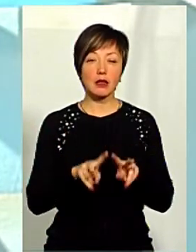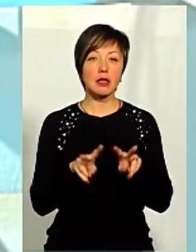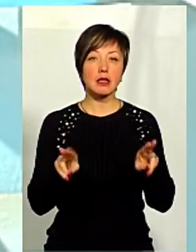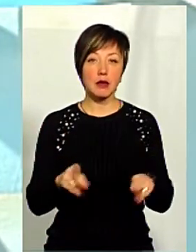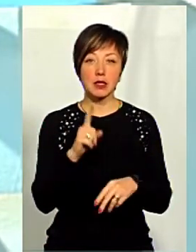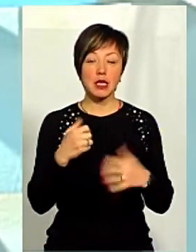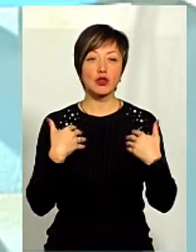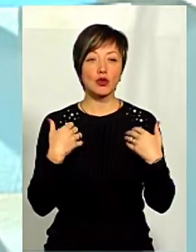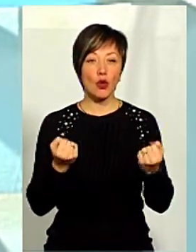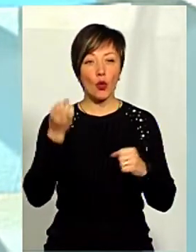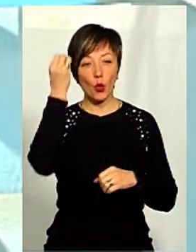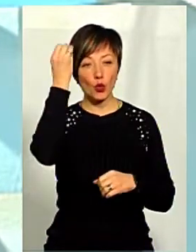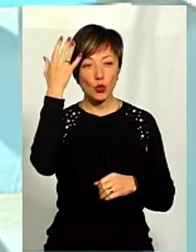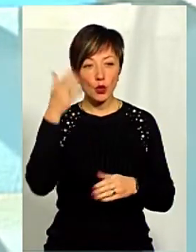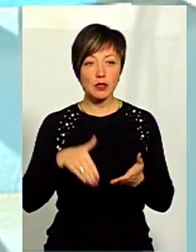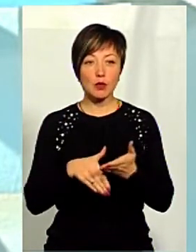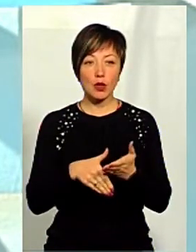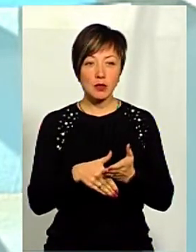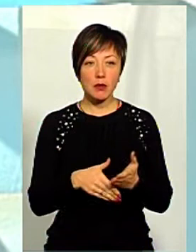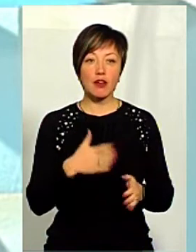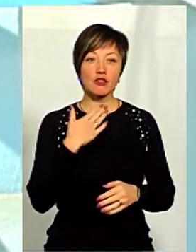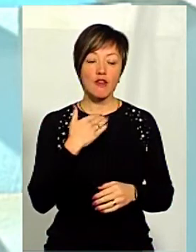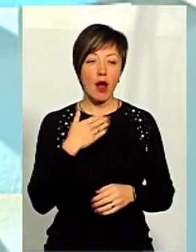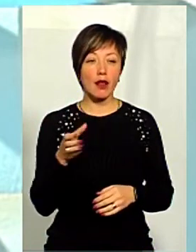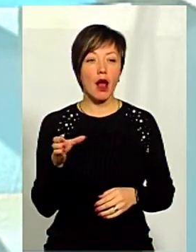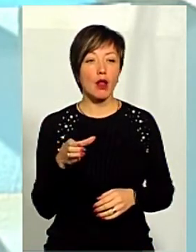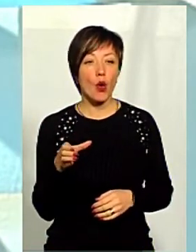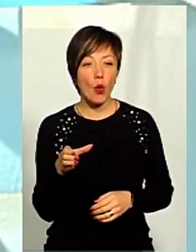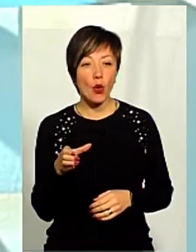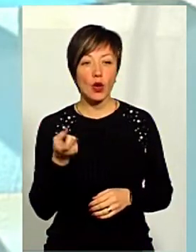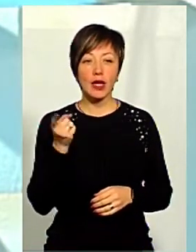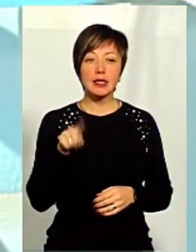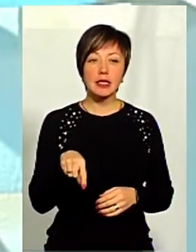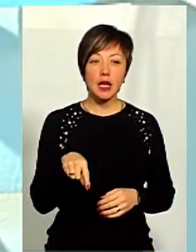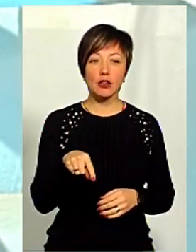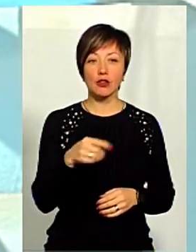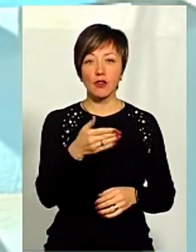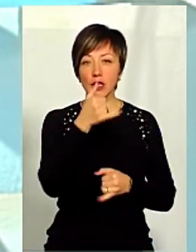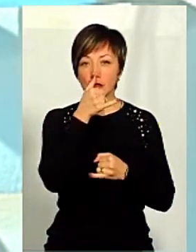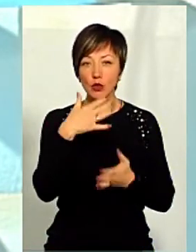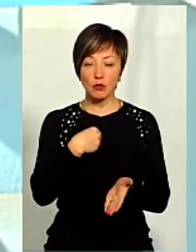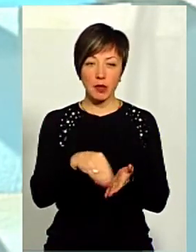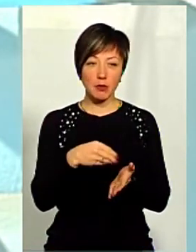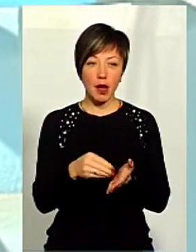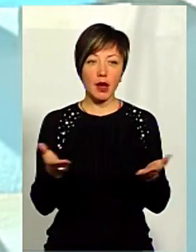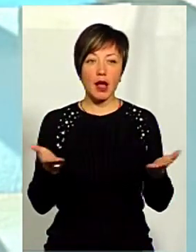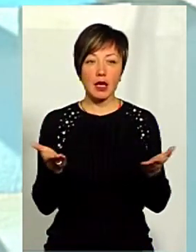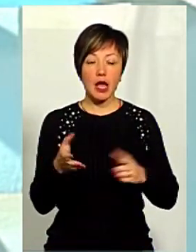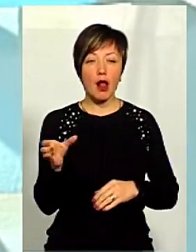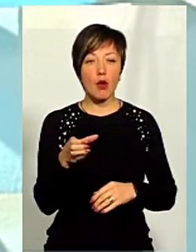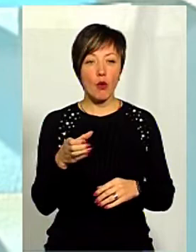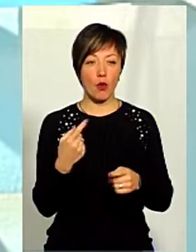за здоровий культурний спосіб вживання алкоголю. І, власне, те, що ви там не зможете придбати якийсь